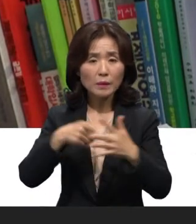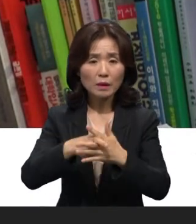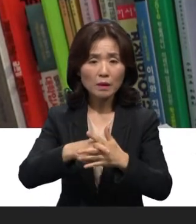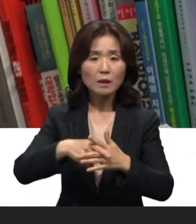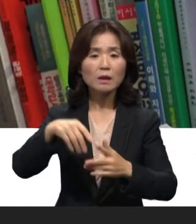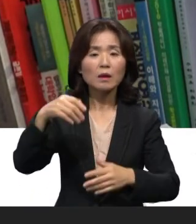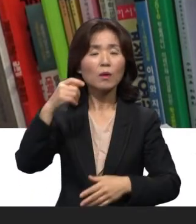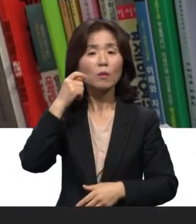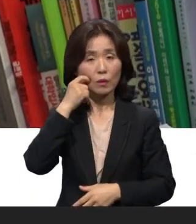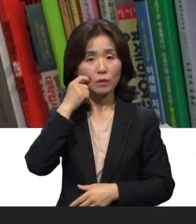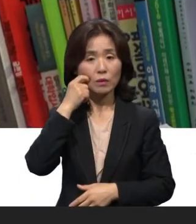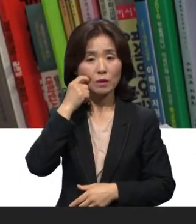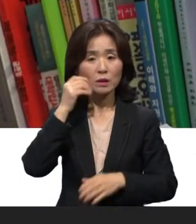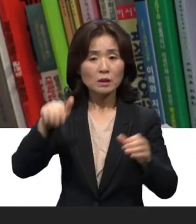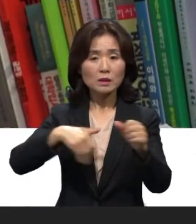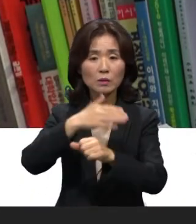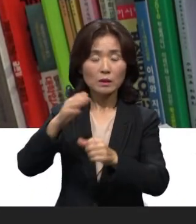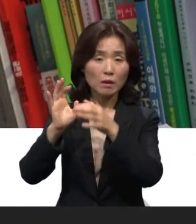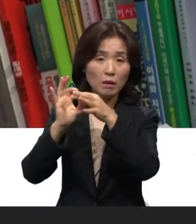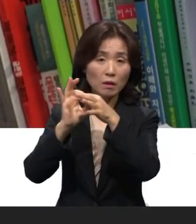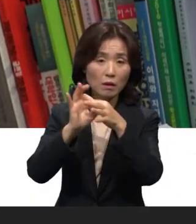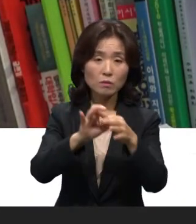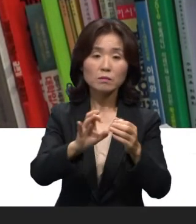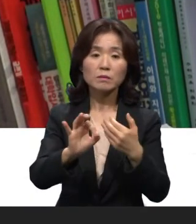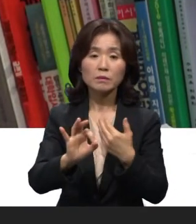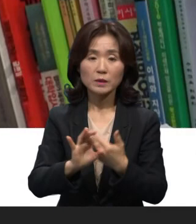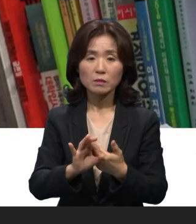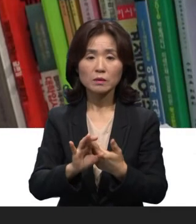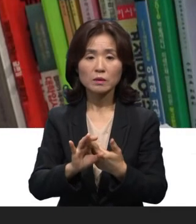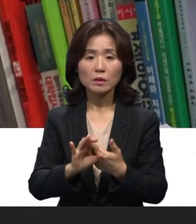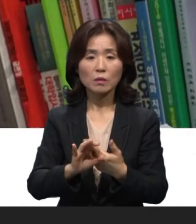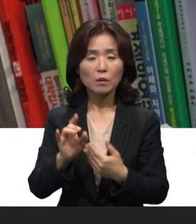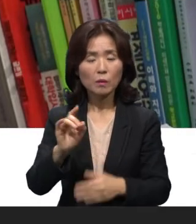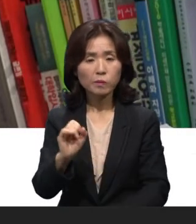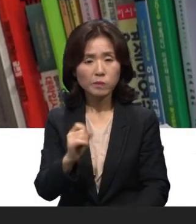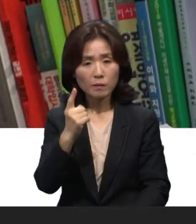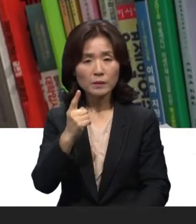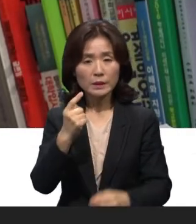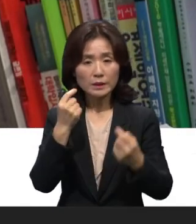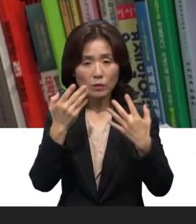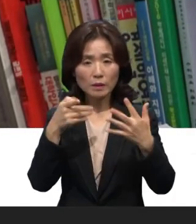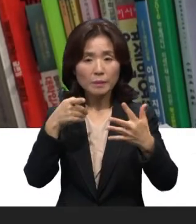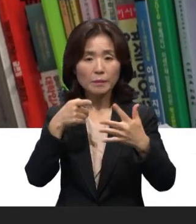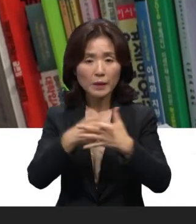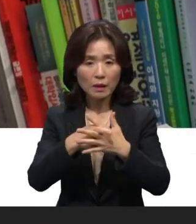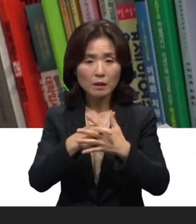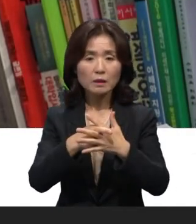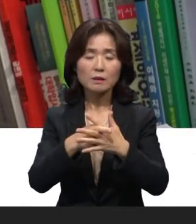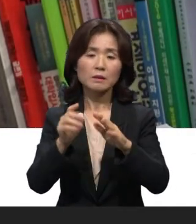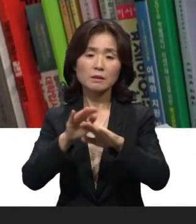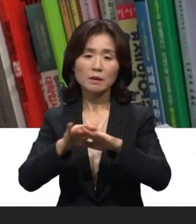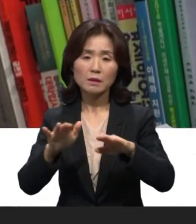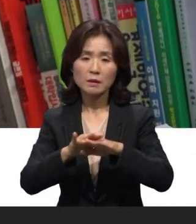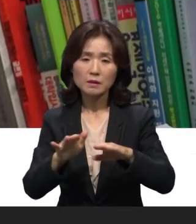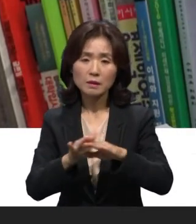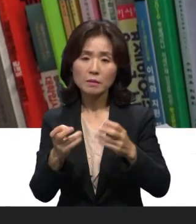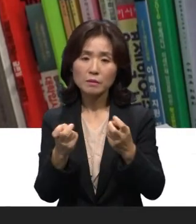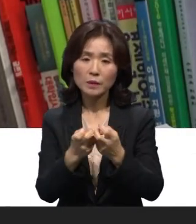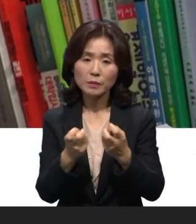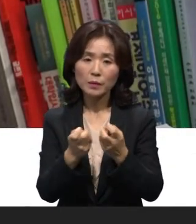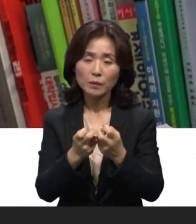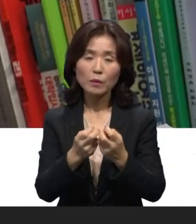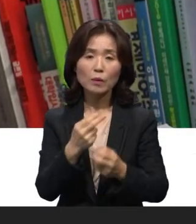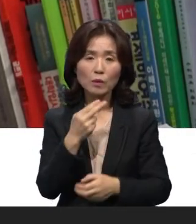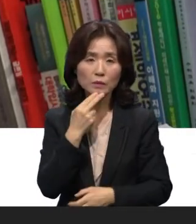상태가 그대로 어 이어질 경우에는 사실은 어떤가 원인에 대한 어떤 정확한 파악도 대책도 업계